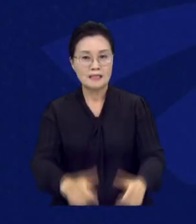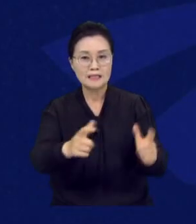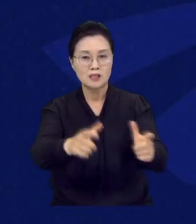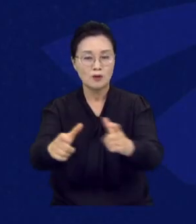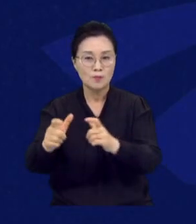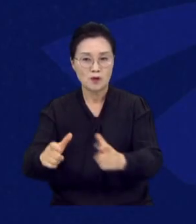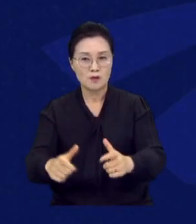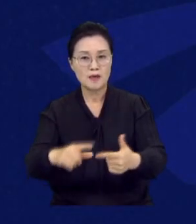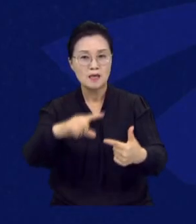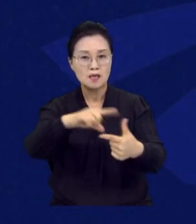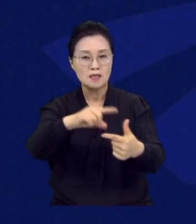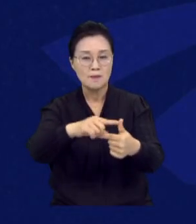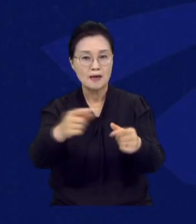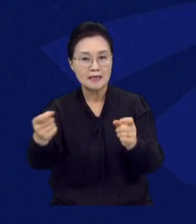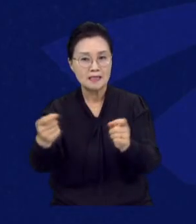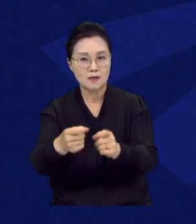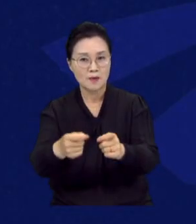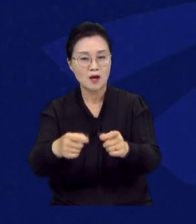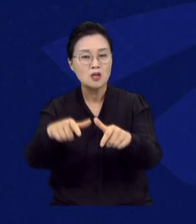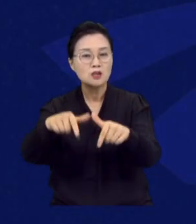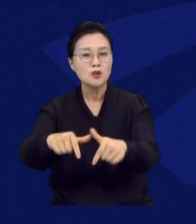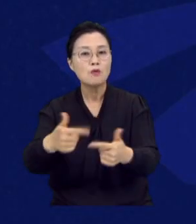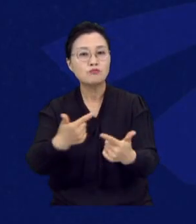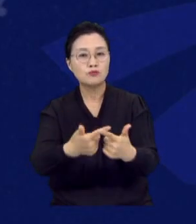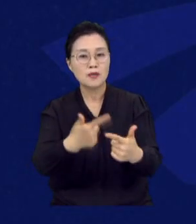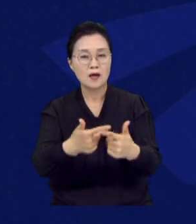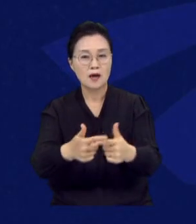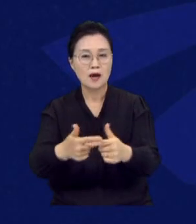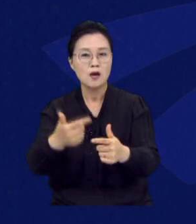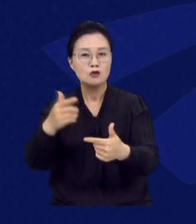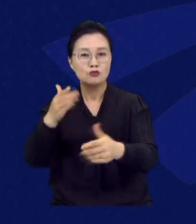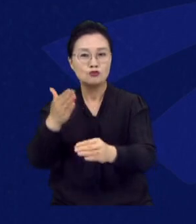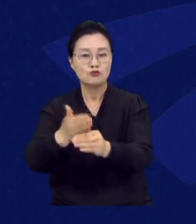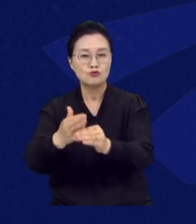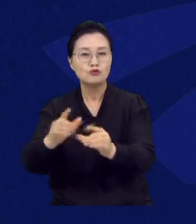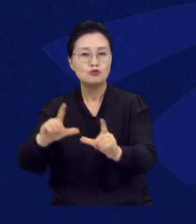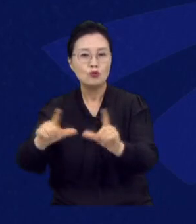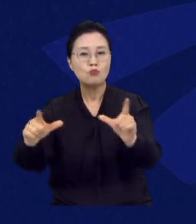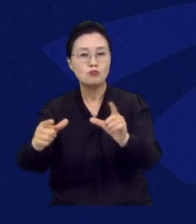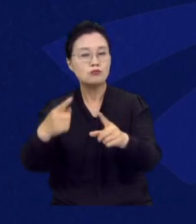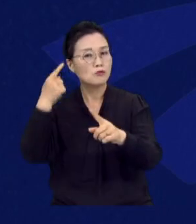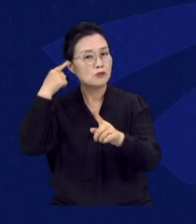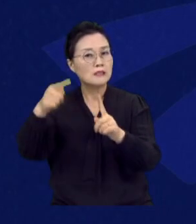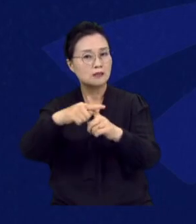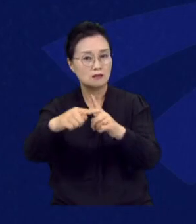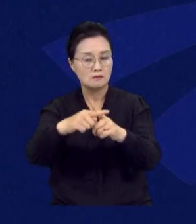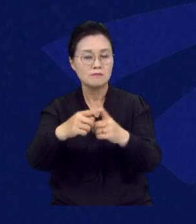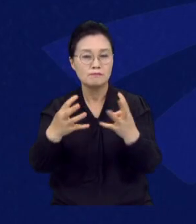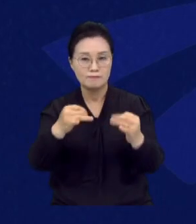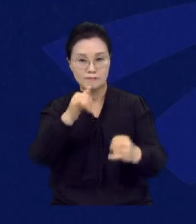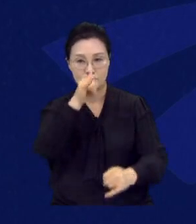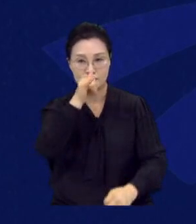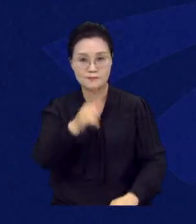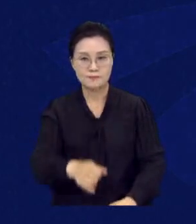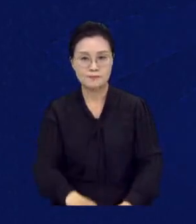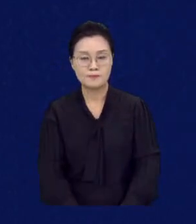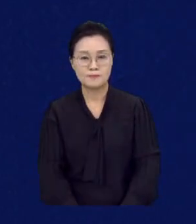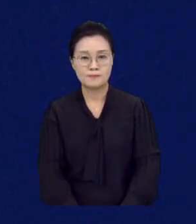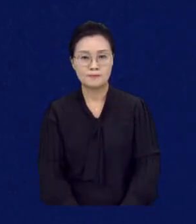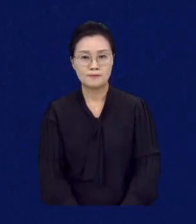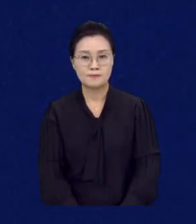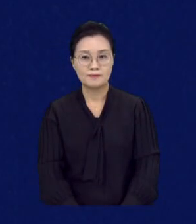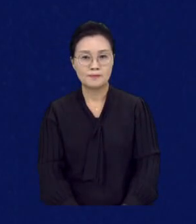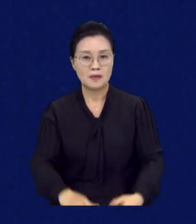지역별로는 경남과 인접한 서부상권과 중동부권 시민들의 긍정비율이 상대적으로 더 높았습니다